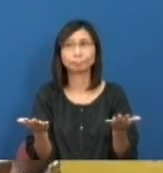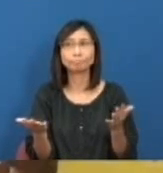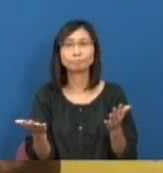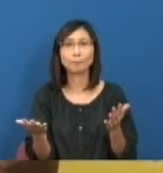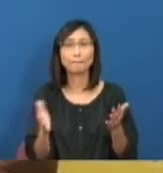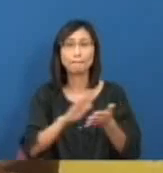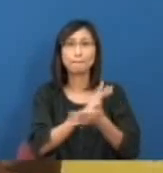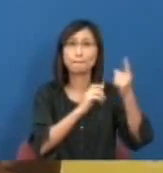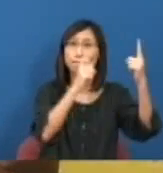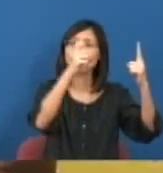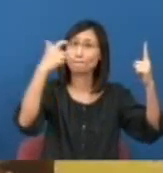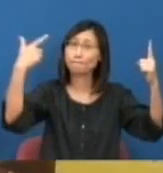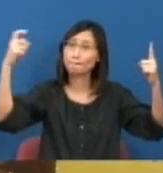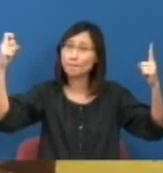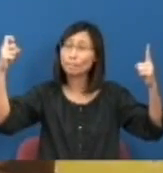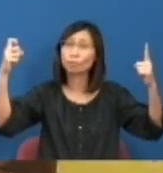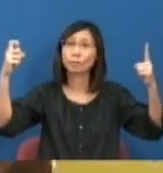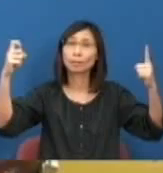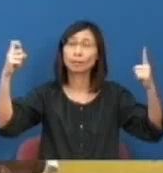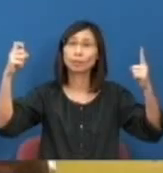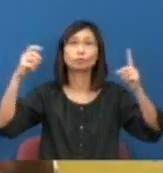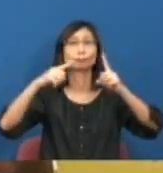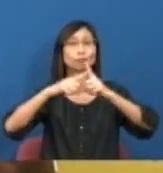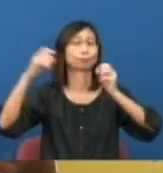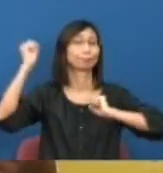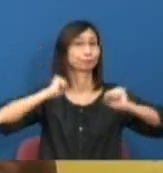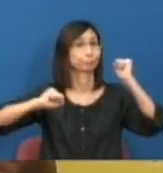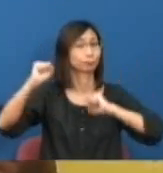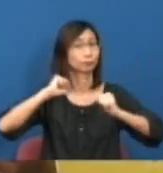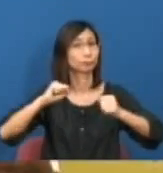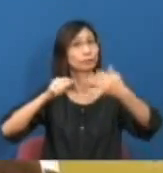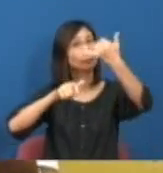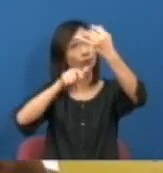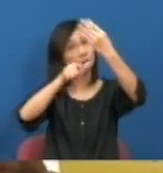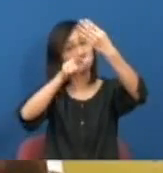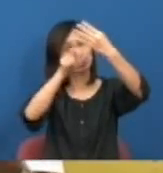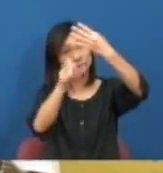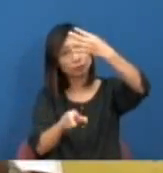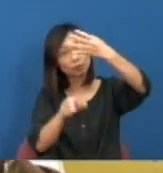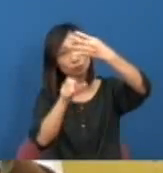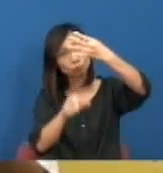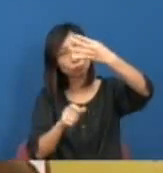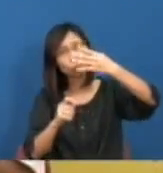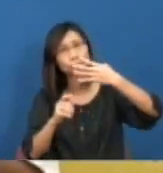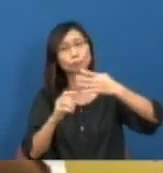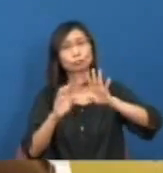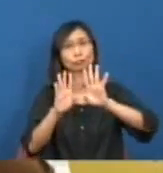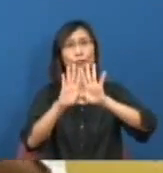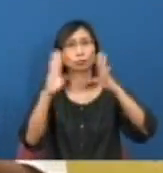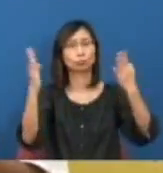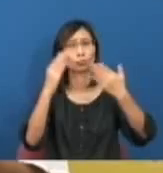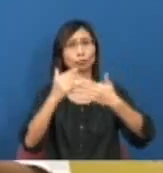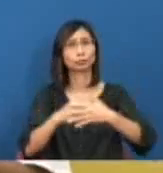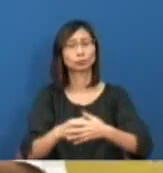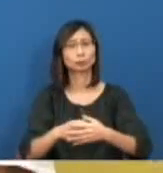八九民運由四月開始的時候已經出現學潮，點解支即係佢領導的民促